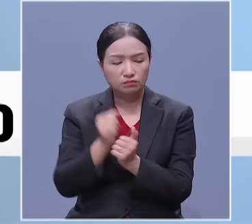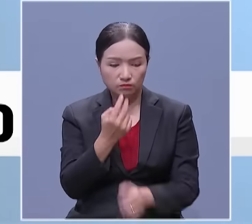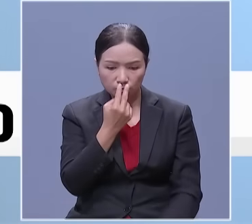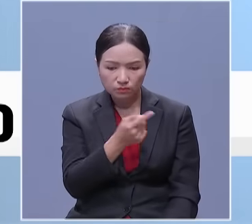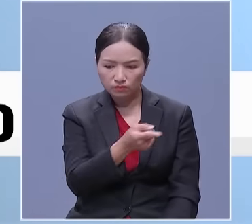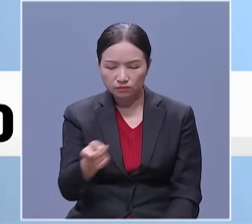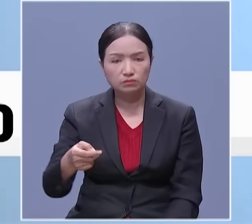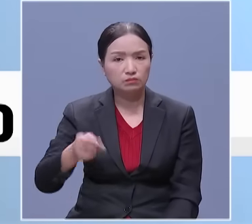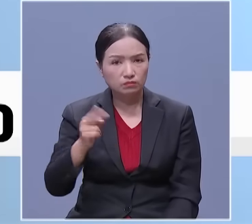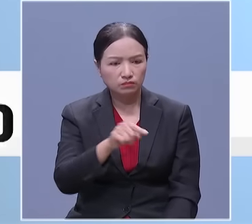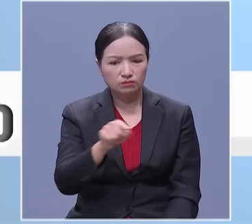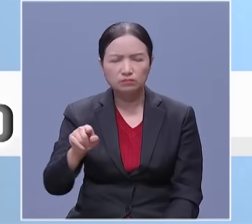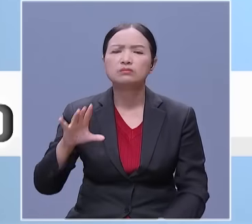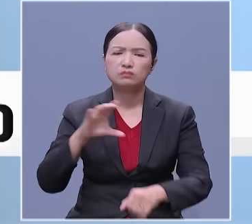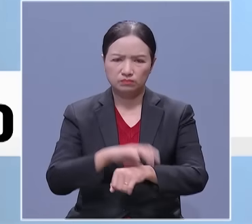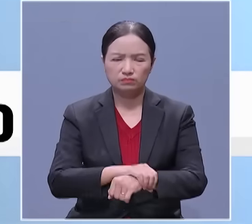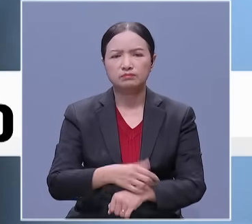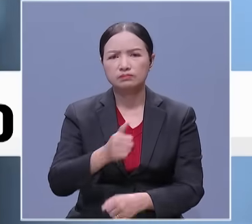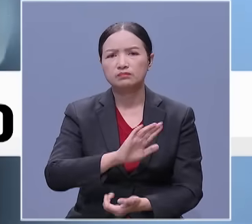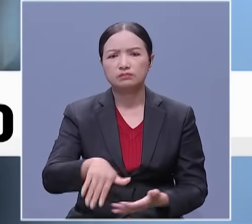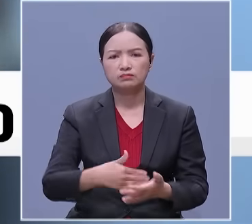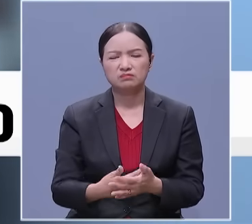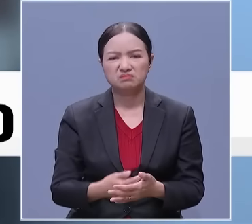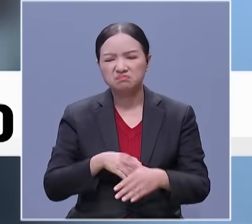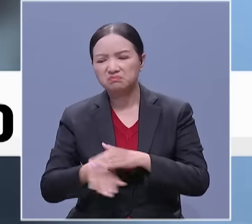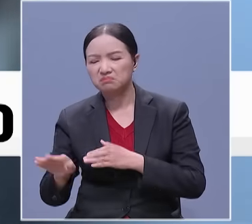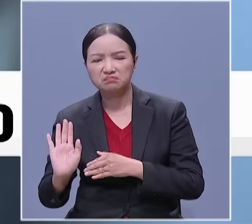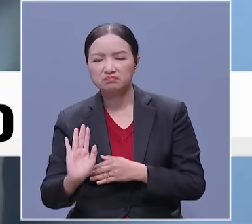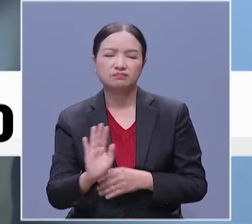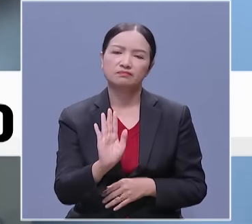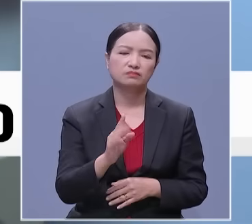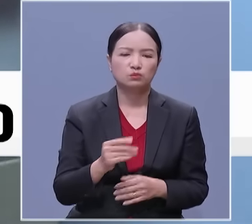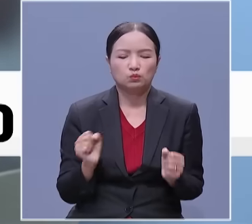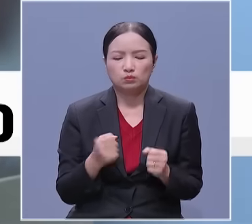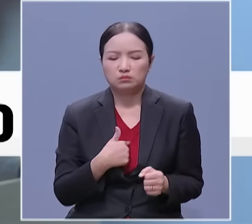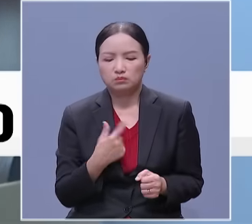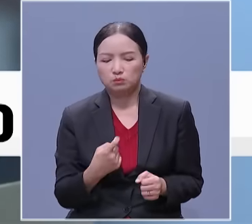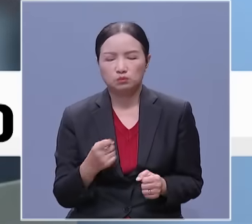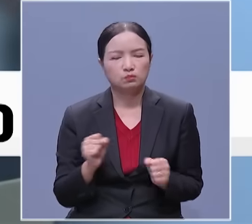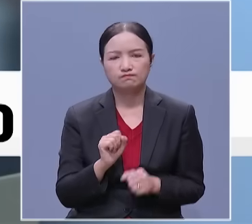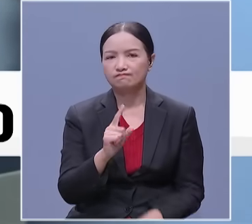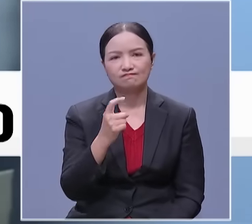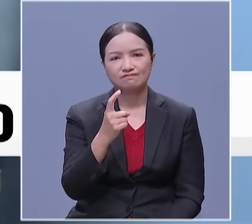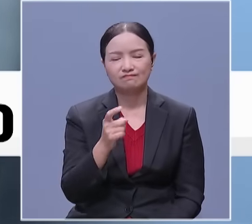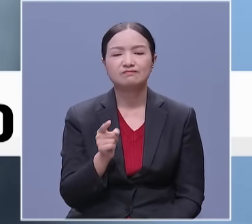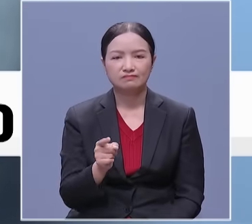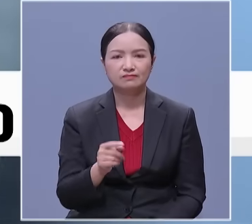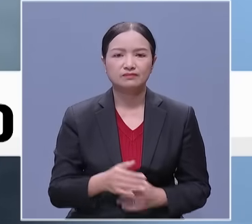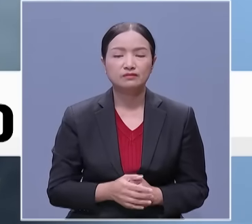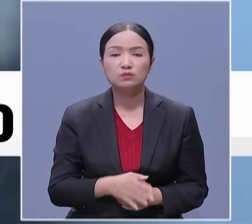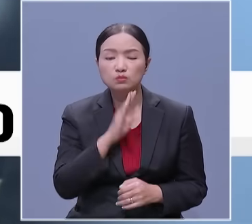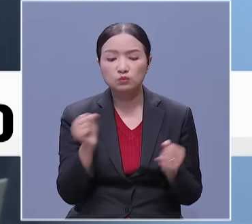ห็นว่ามีการยิงกันก็ต้องจับกุมผู้กระทำผิดคือจะวิ่งหนีไปหรือจะบอกว่ากลัวตายไม่ได้ถ้าแบบนี้ก็น่าจะไปทำอ